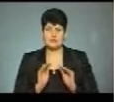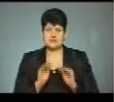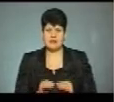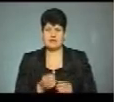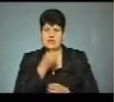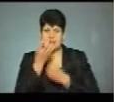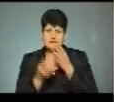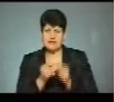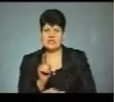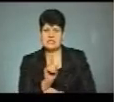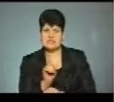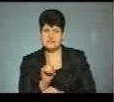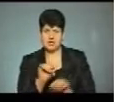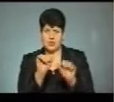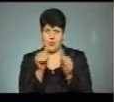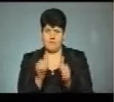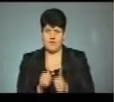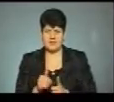до пам'ятника Небесній Сотні.